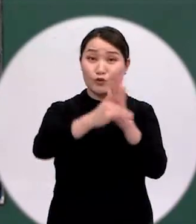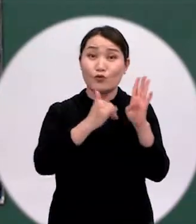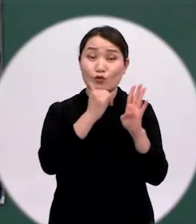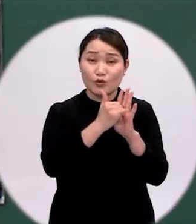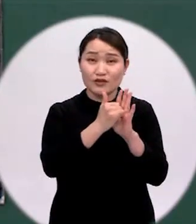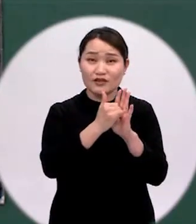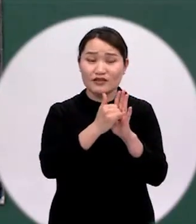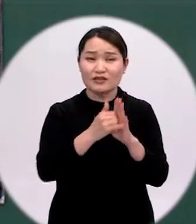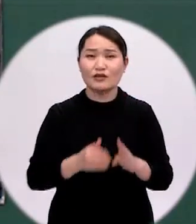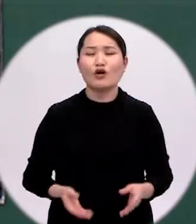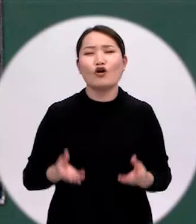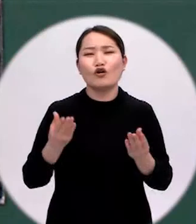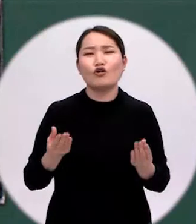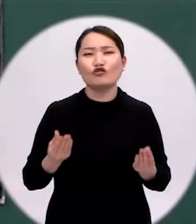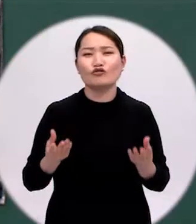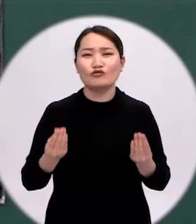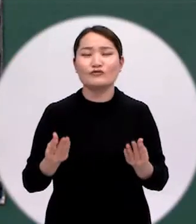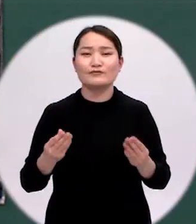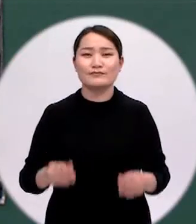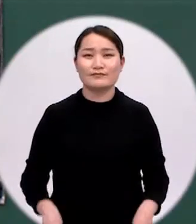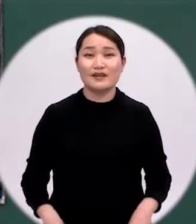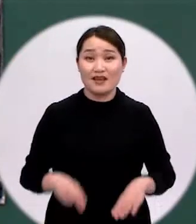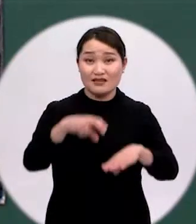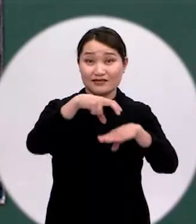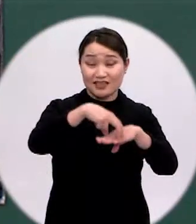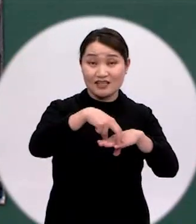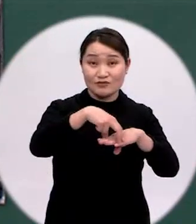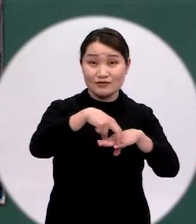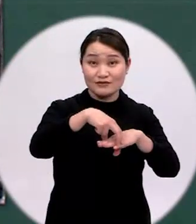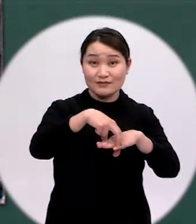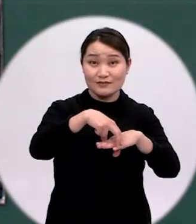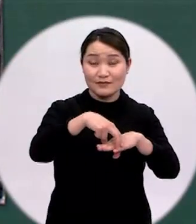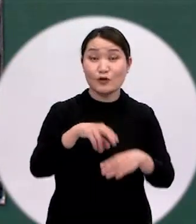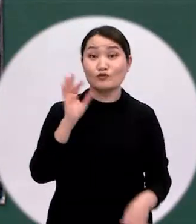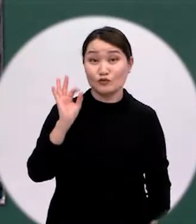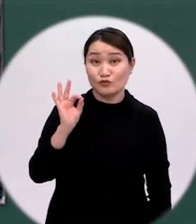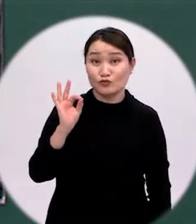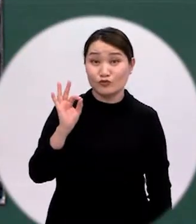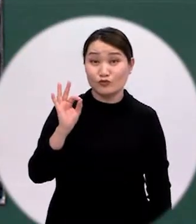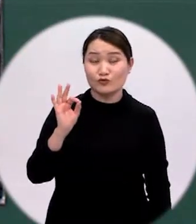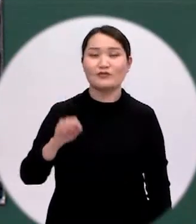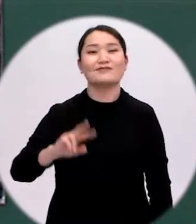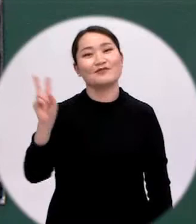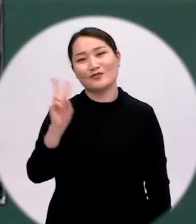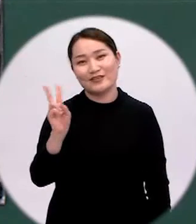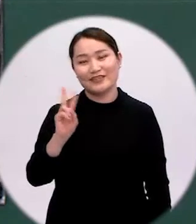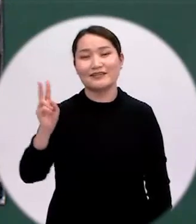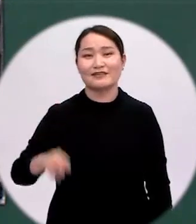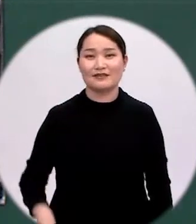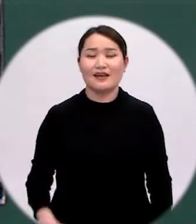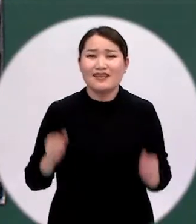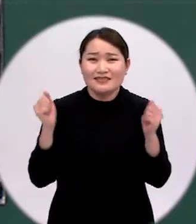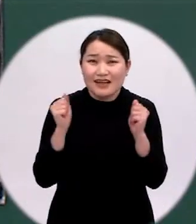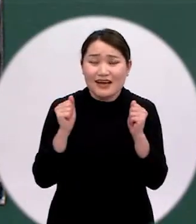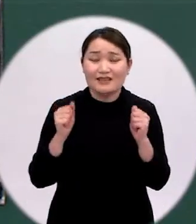бид хөнгөн, нимгэн сандал өмсдөг. Тэм хөвгтүүдээ үгүй,